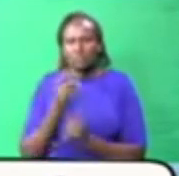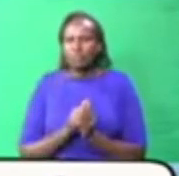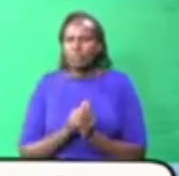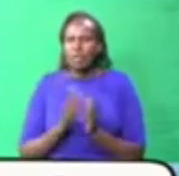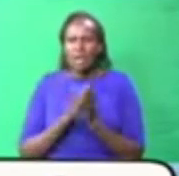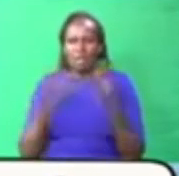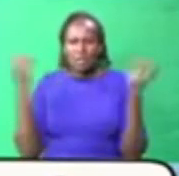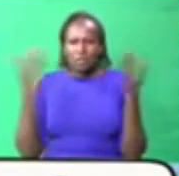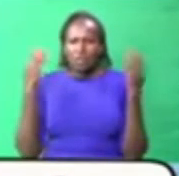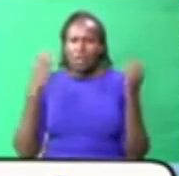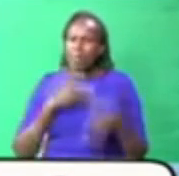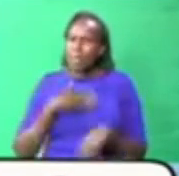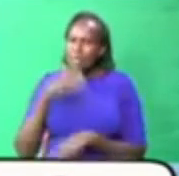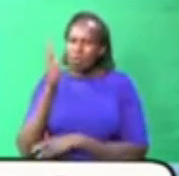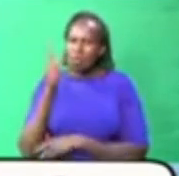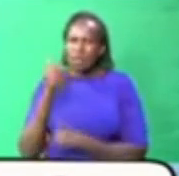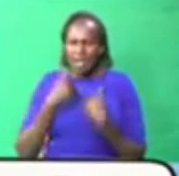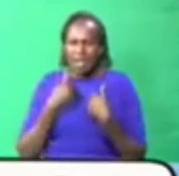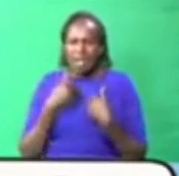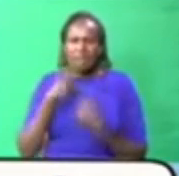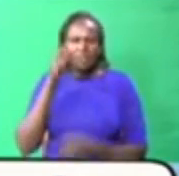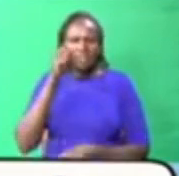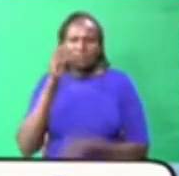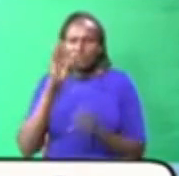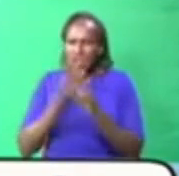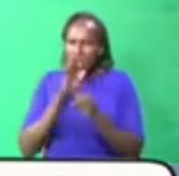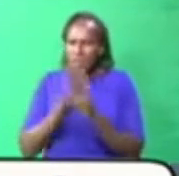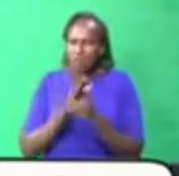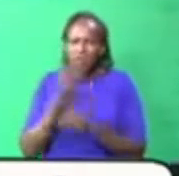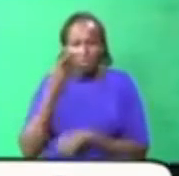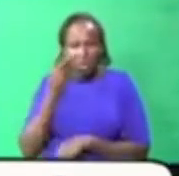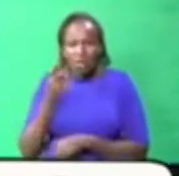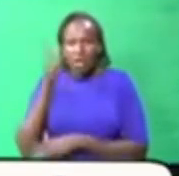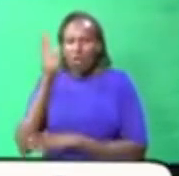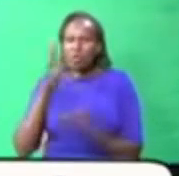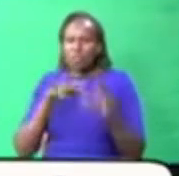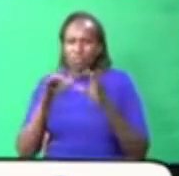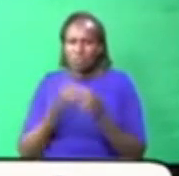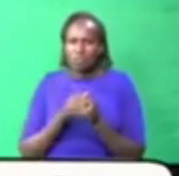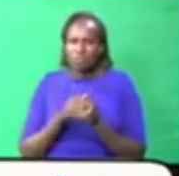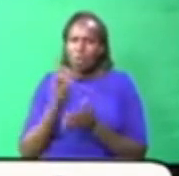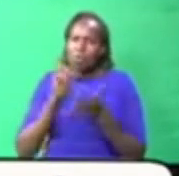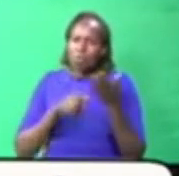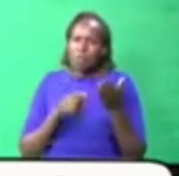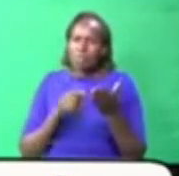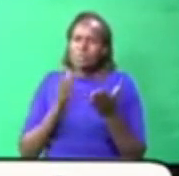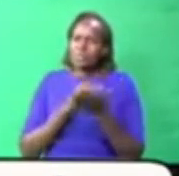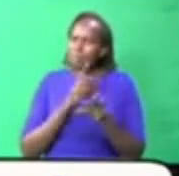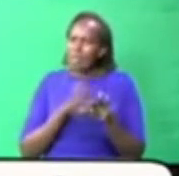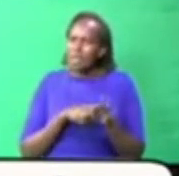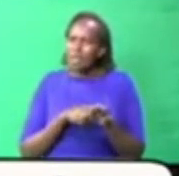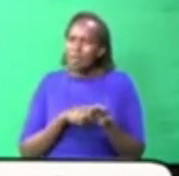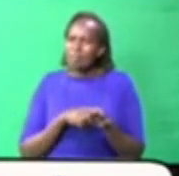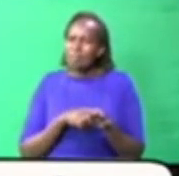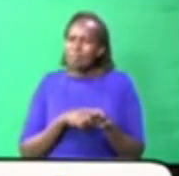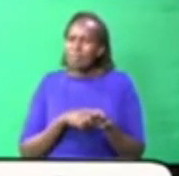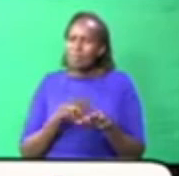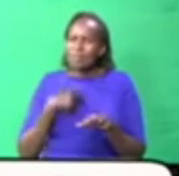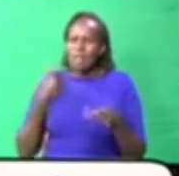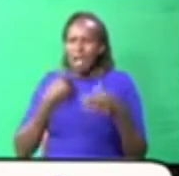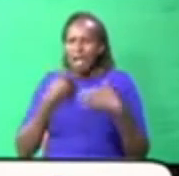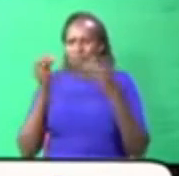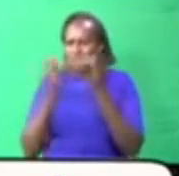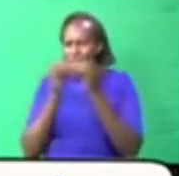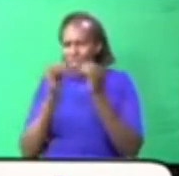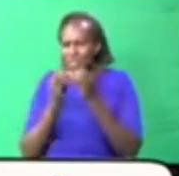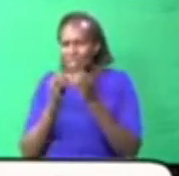Hallelujah. My God, niko na testimonies nyingi ambazo nimeona Mungu akifanya. Mambo Mungu anifunulia wakati mwingine, kuna wakati nimekuwa na mikutano hata kule